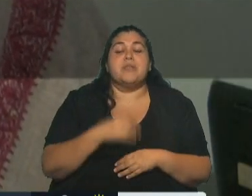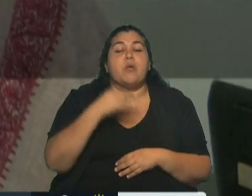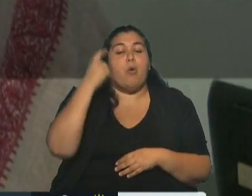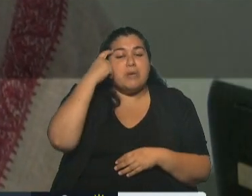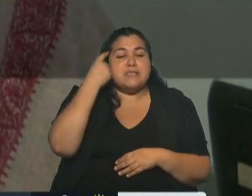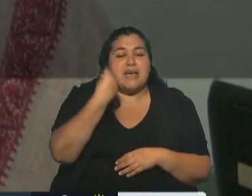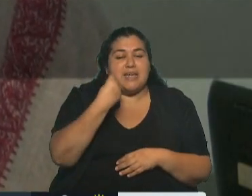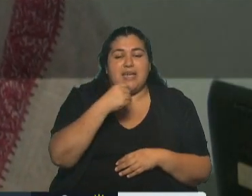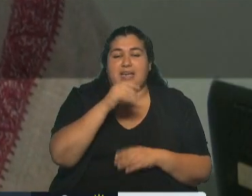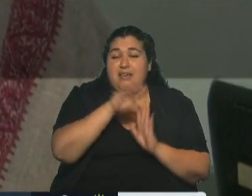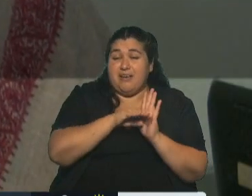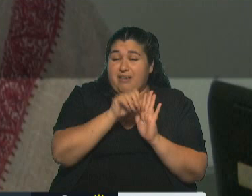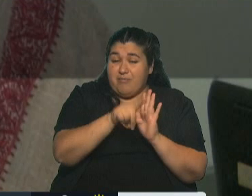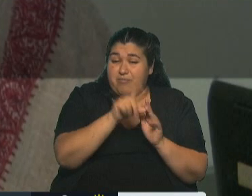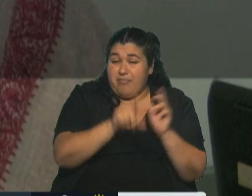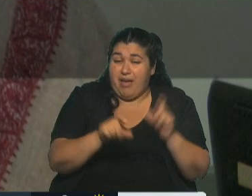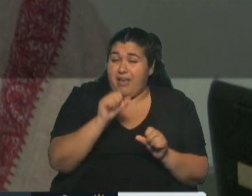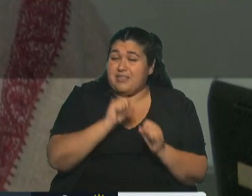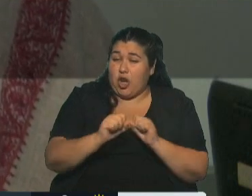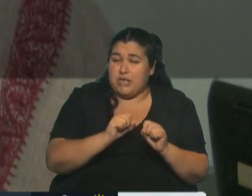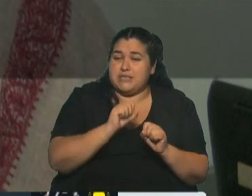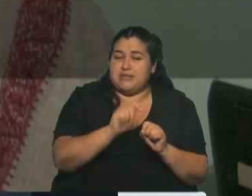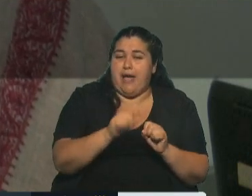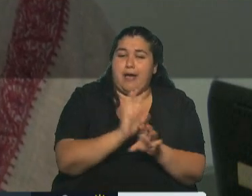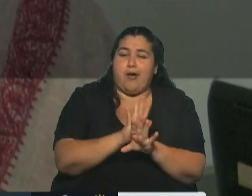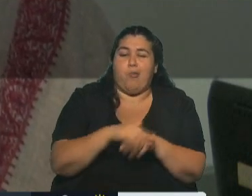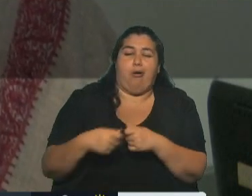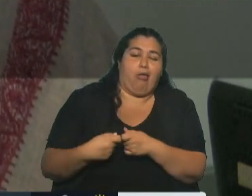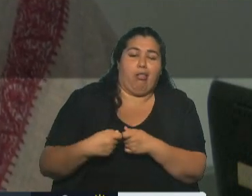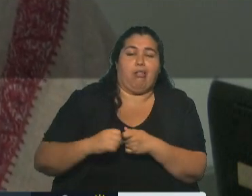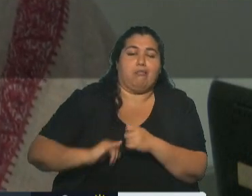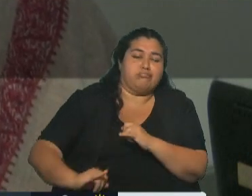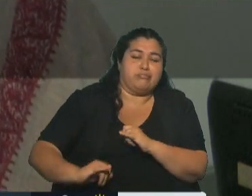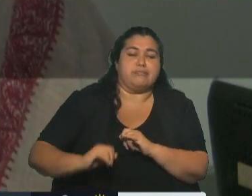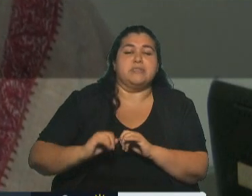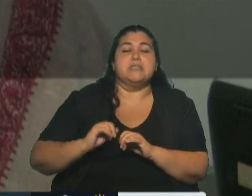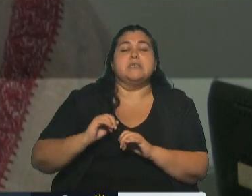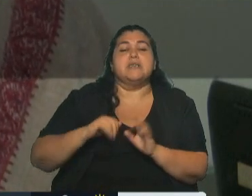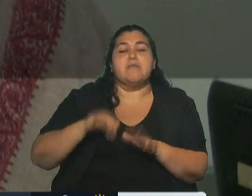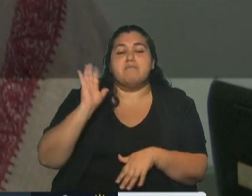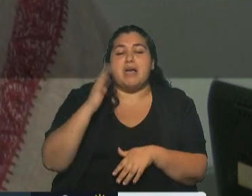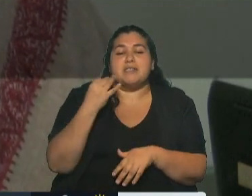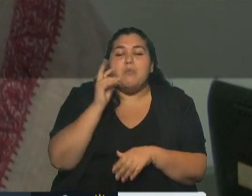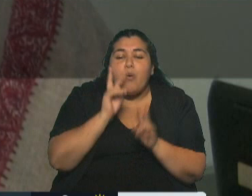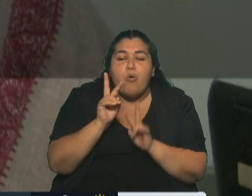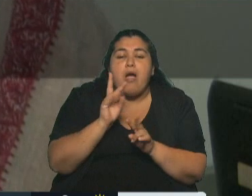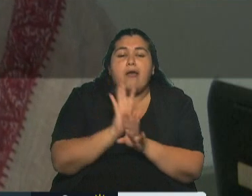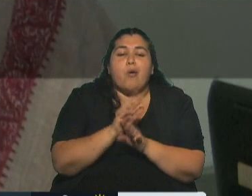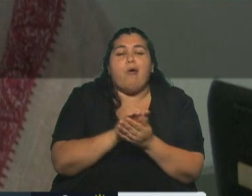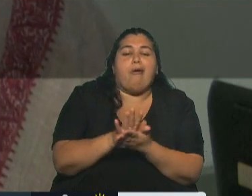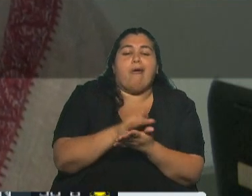الإرهاب لأنصار الله تكرر أكثر من مرة، وهي عبارة عن عمليات ابتزاز. طبعا الولايات المتحدة الأمريكية تستخدم هذا